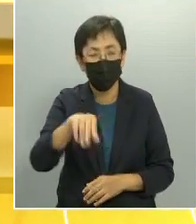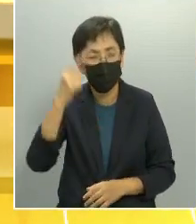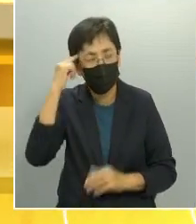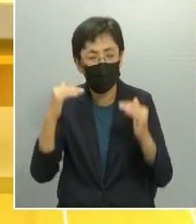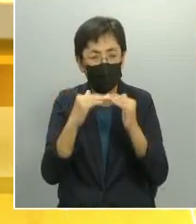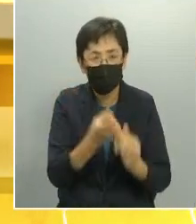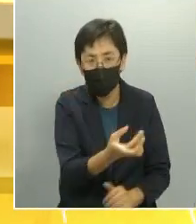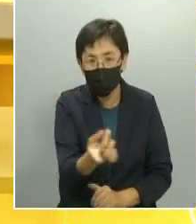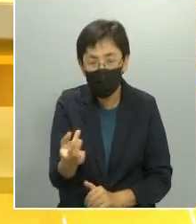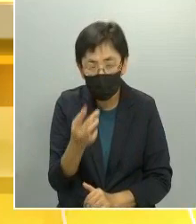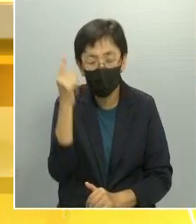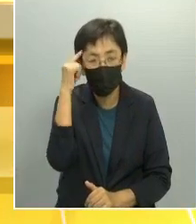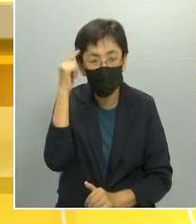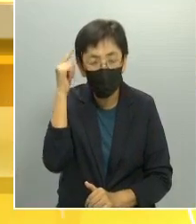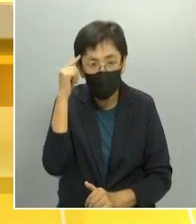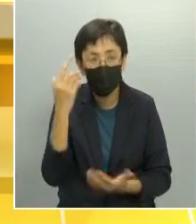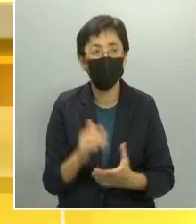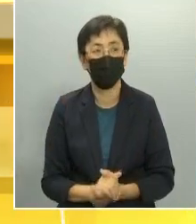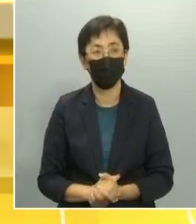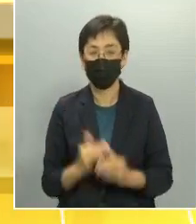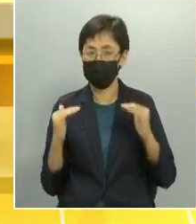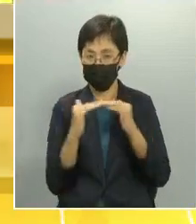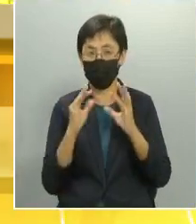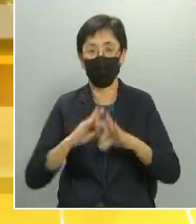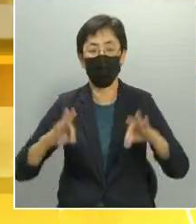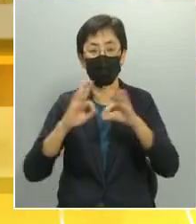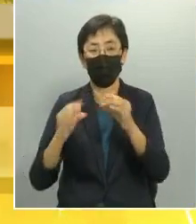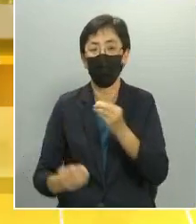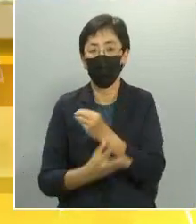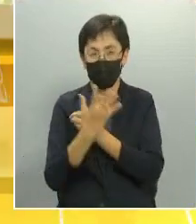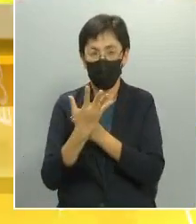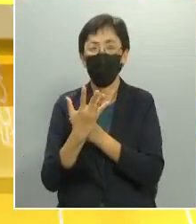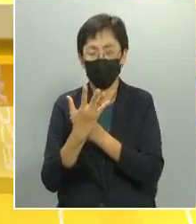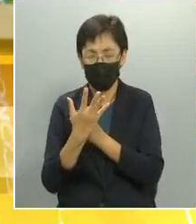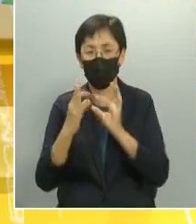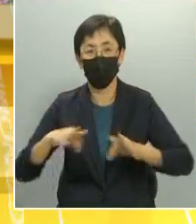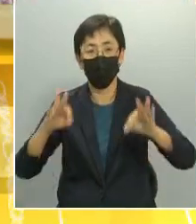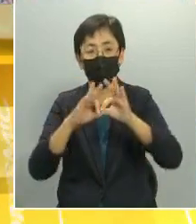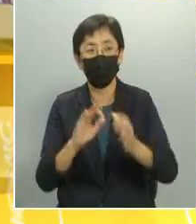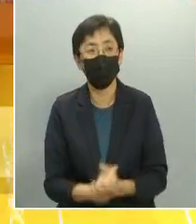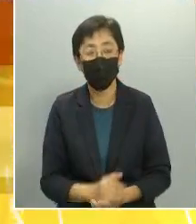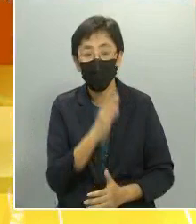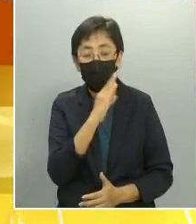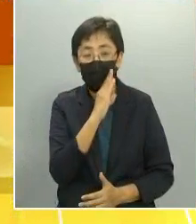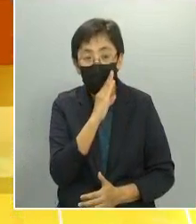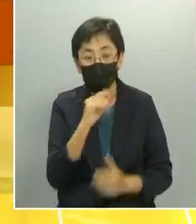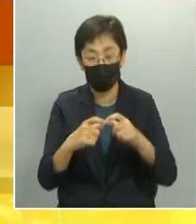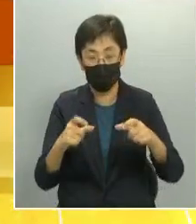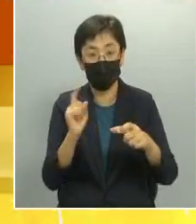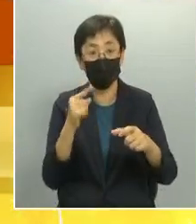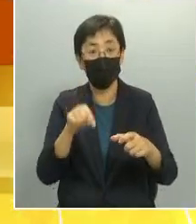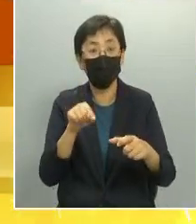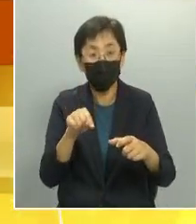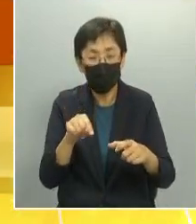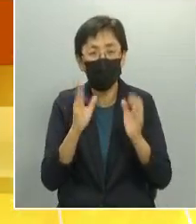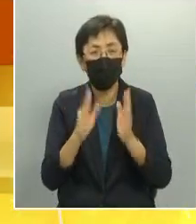านให้ดีนะรีบคว้าเลยนะโอกาสอย่างนี้ไม่ได้หาง่ายแล้วพอใช้ของใหม่เมื่อไหร่หลายท่านถ